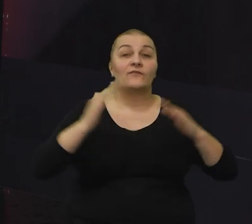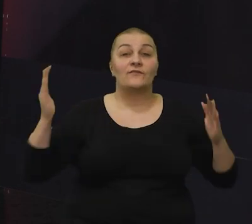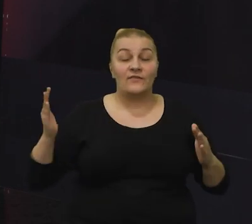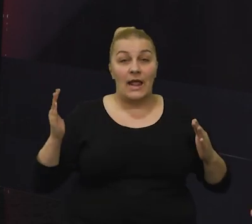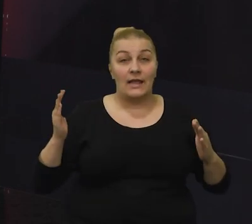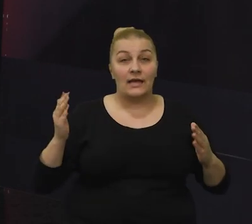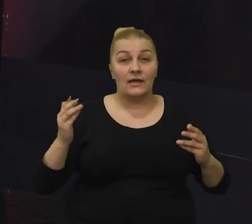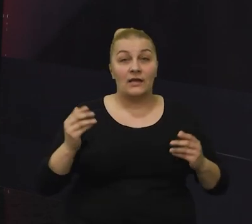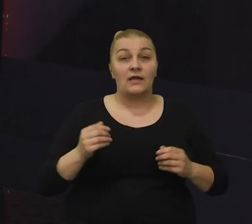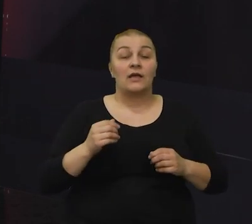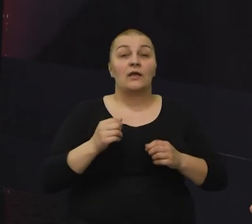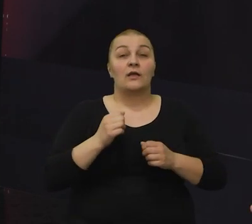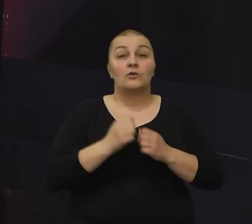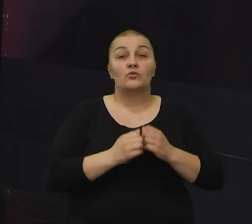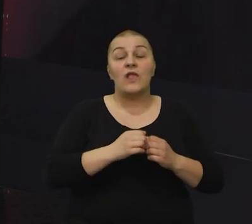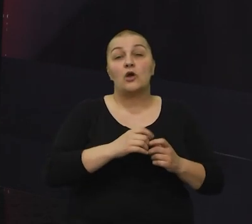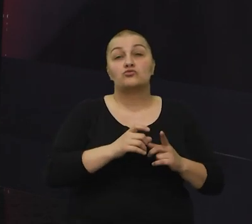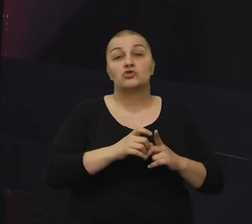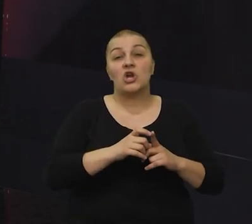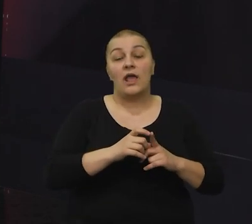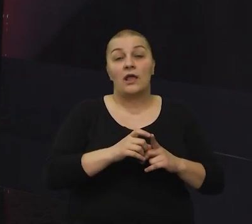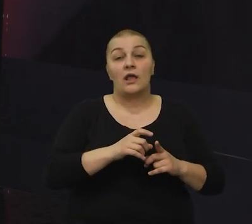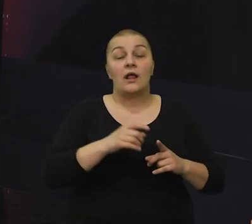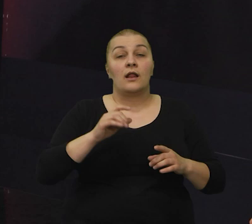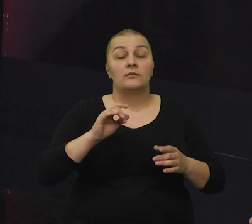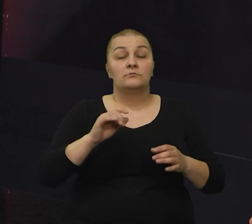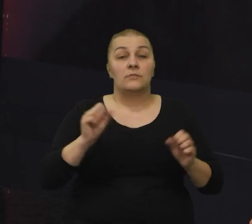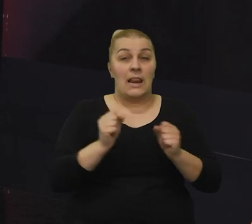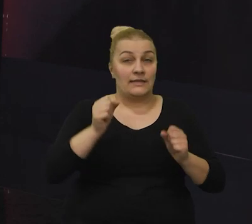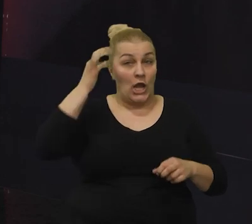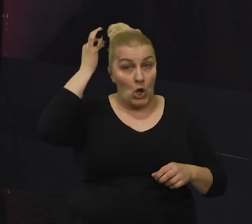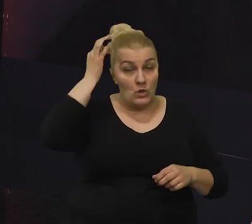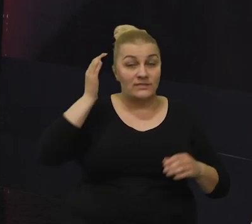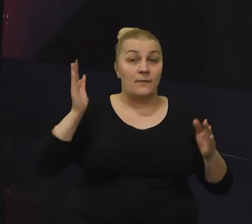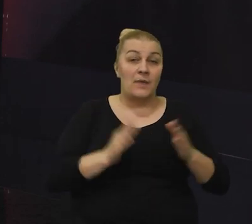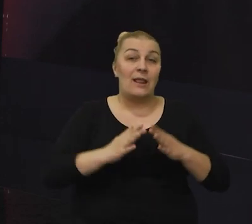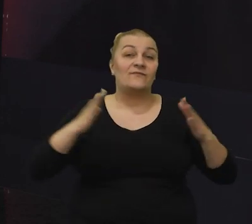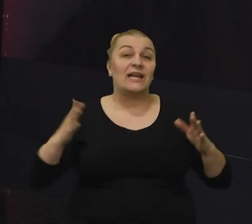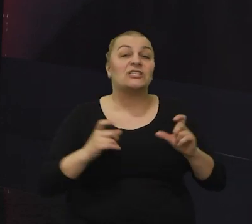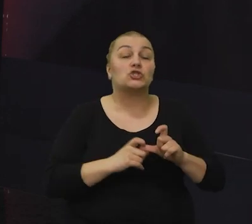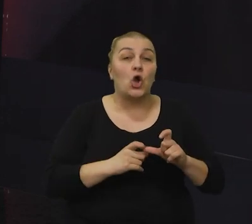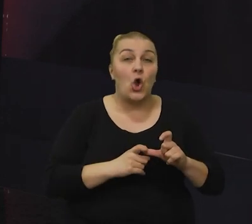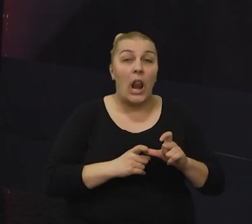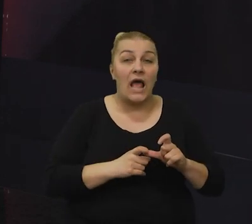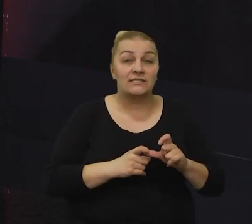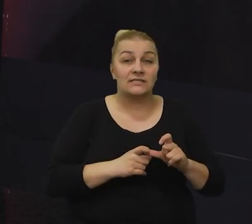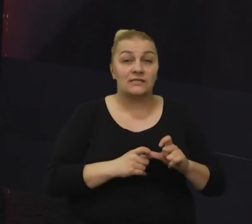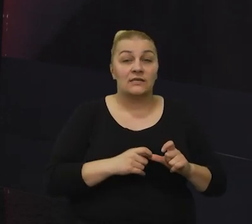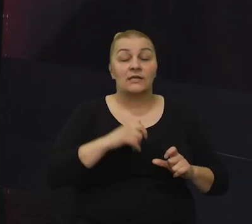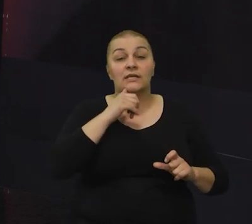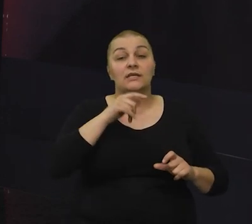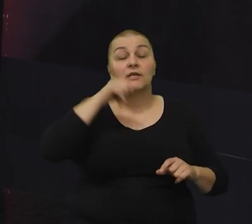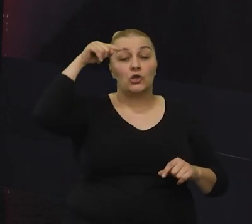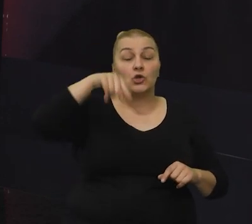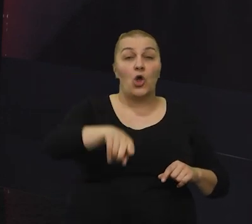Velike divlja kuše, Ledena kosa, Mali i Veliki Sokolac